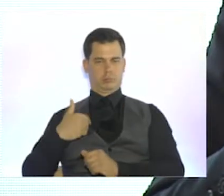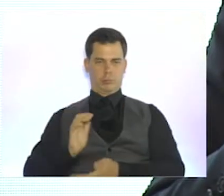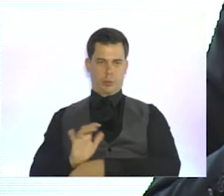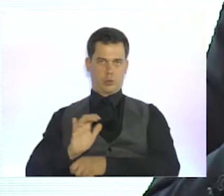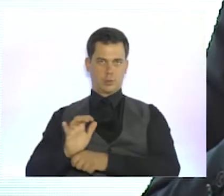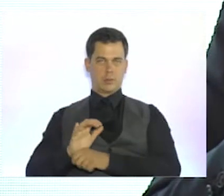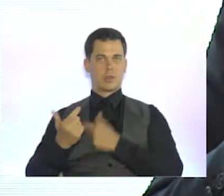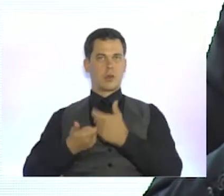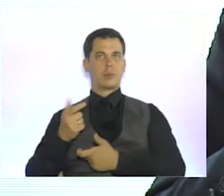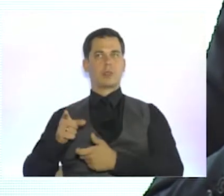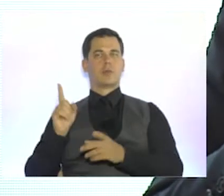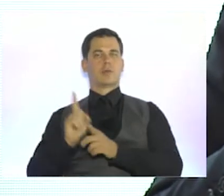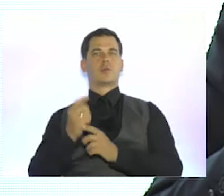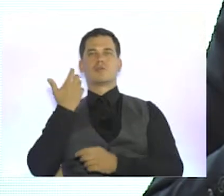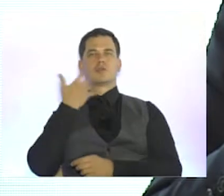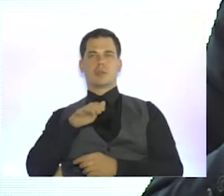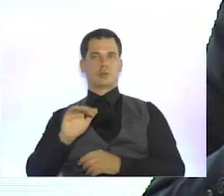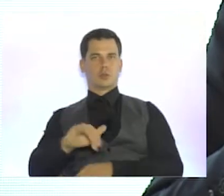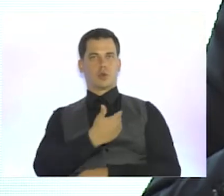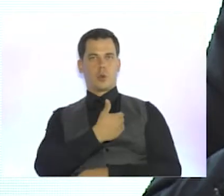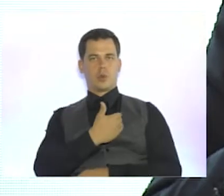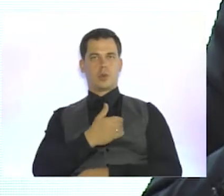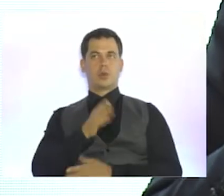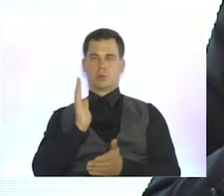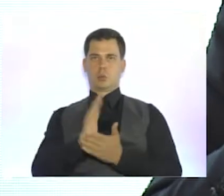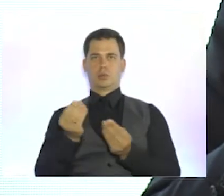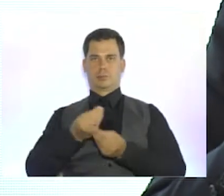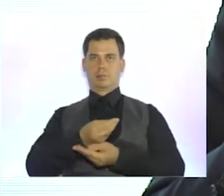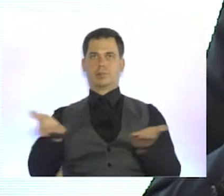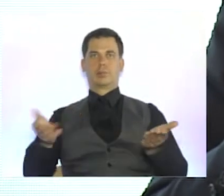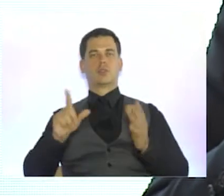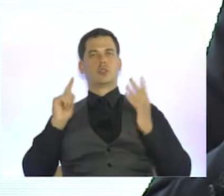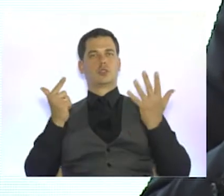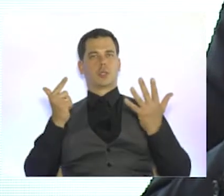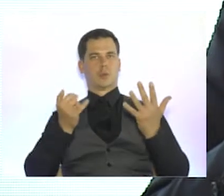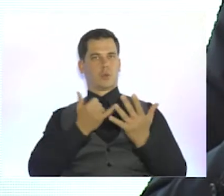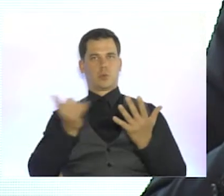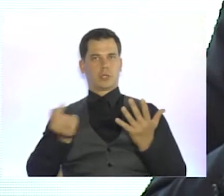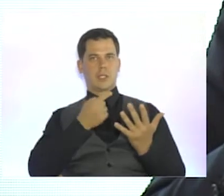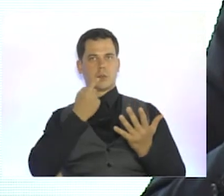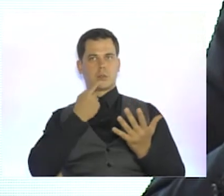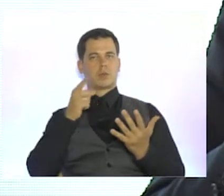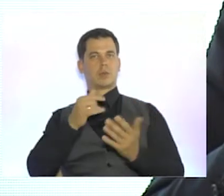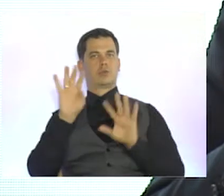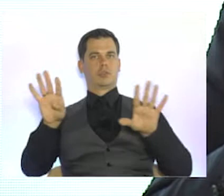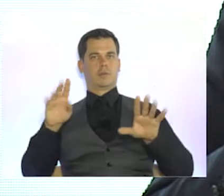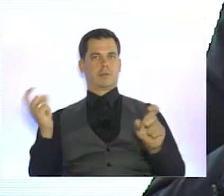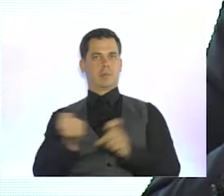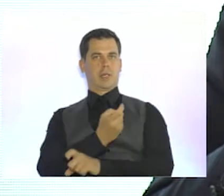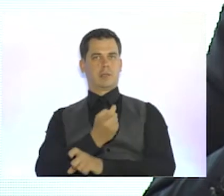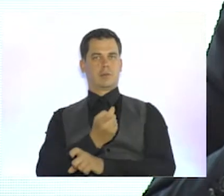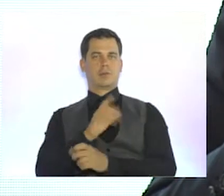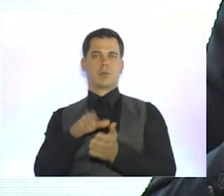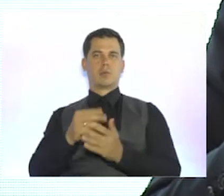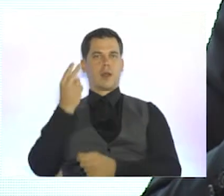właśnie wspomniany przeze mnie etap wczesnoszkolny. Ta gra jest już dostępna w 7 różnych wersjach językowych w 9 krajach i na przykład takie kraje